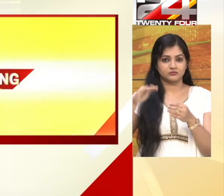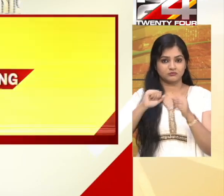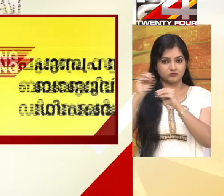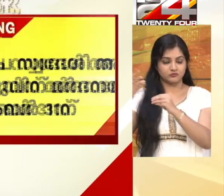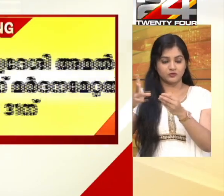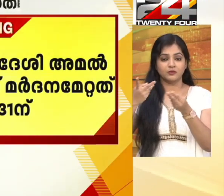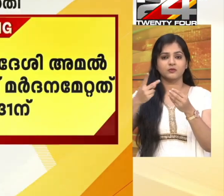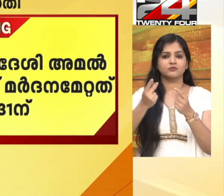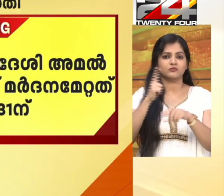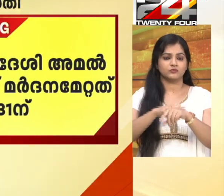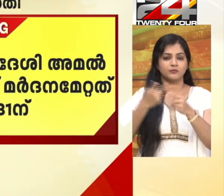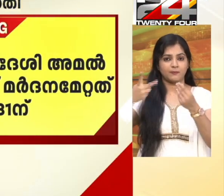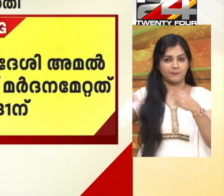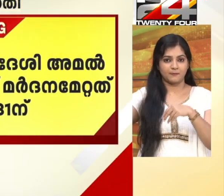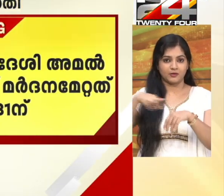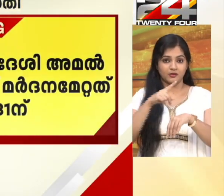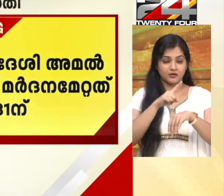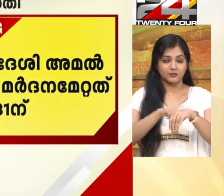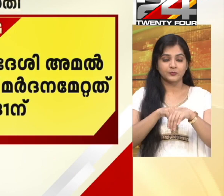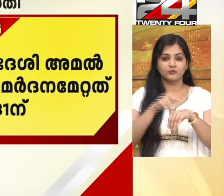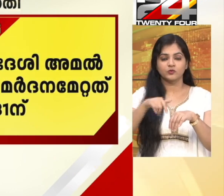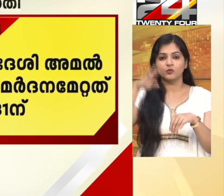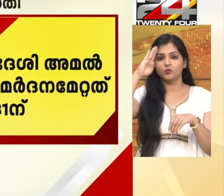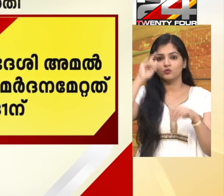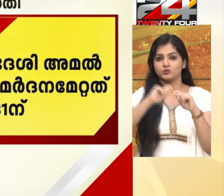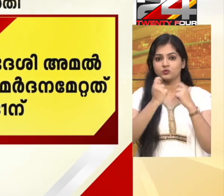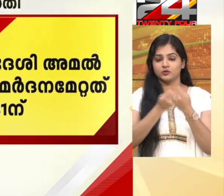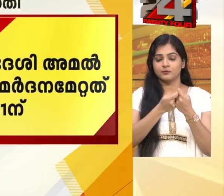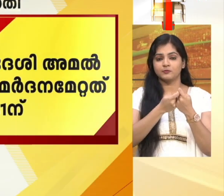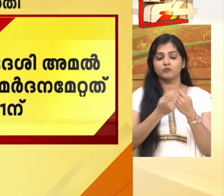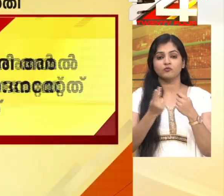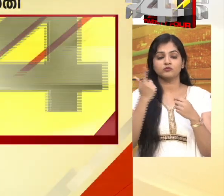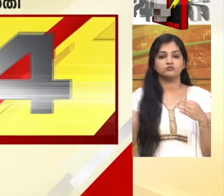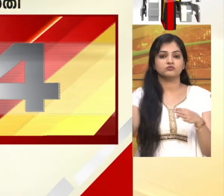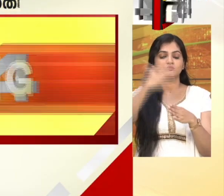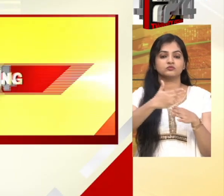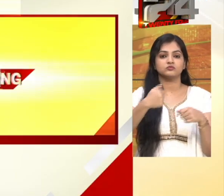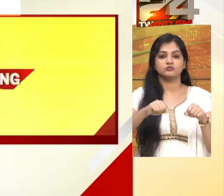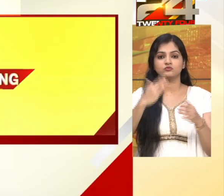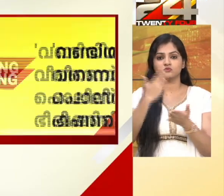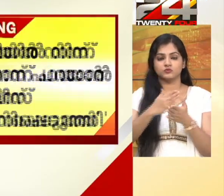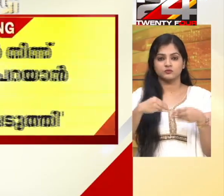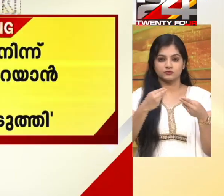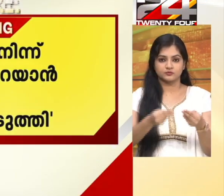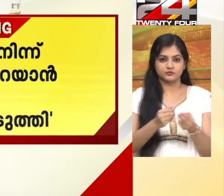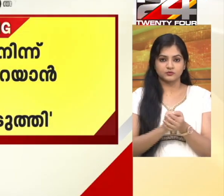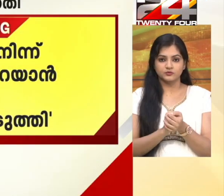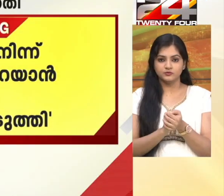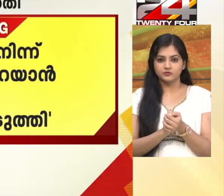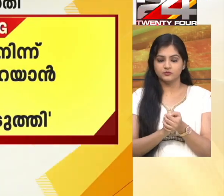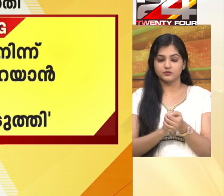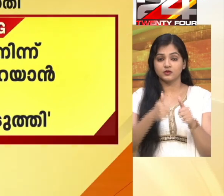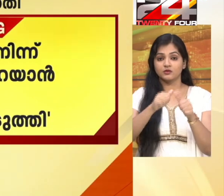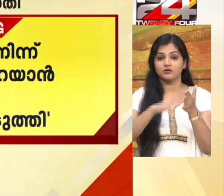കൊണ്ടുവിടുന്നു വളരെ പെട്ടെന്ന് തന്നെ തിരികെ മടങ്ങി വരുന്നു ആ സമയത്ത് പോലീസ് സംഘം പെട്ടെന്ന് മുമ്പിലേക്ക് വന്ന് വാഹനം തടയുന്നു